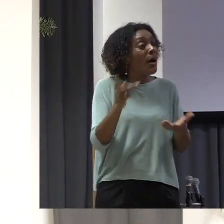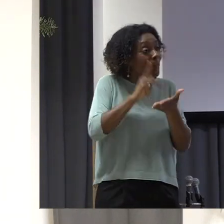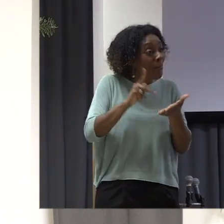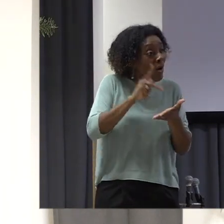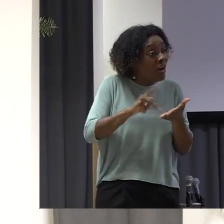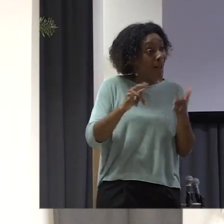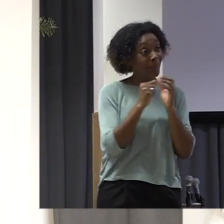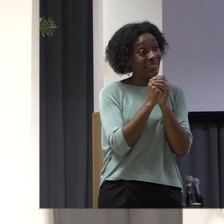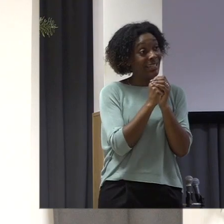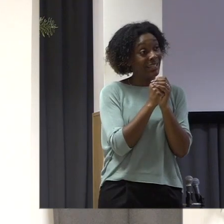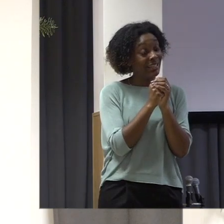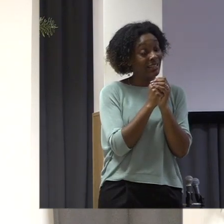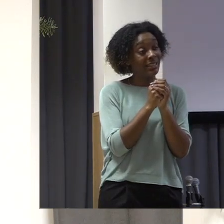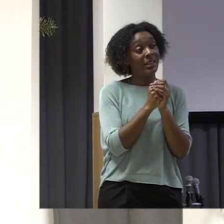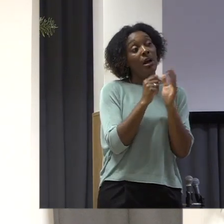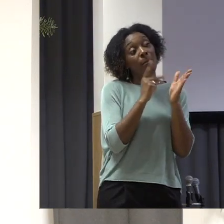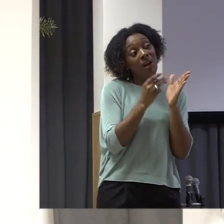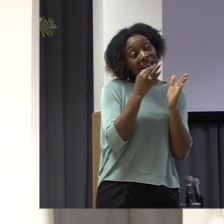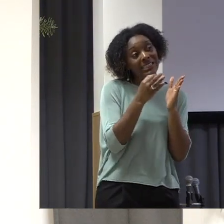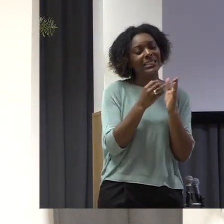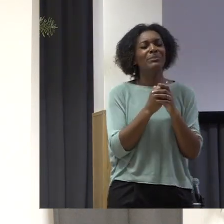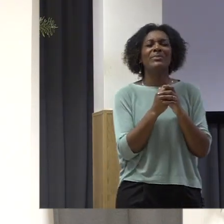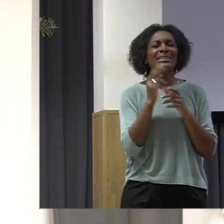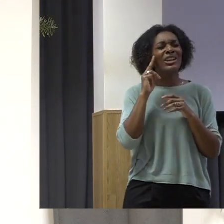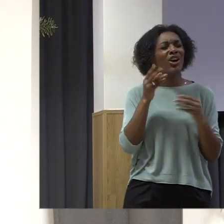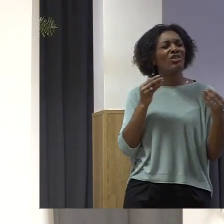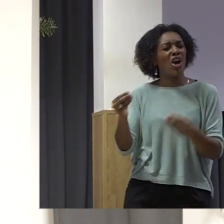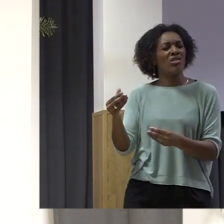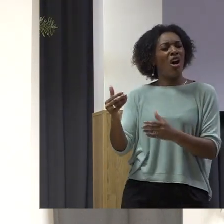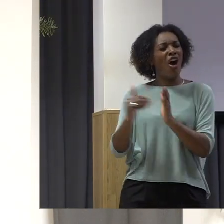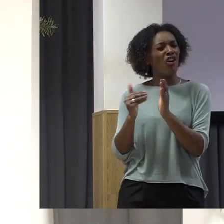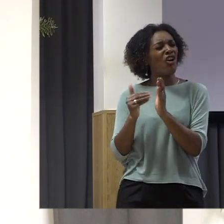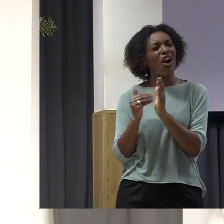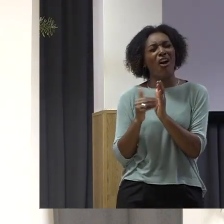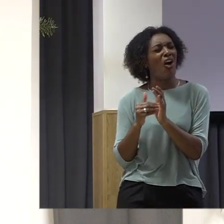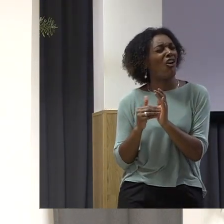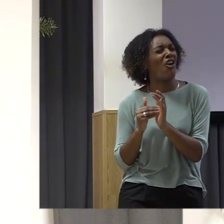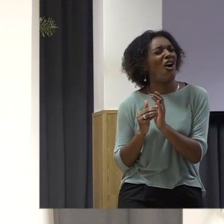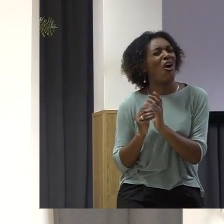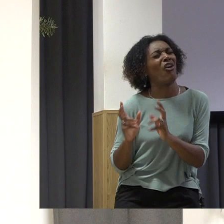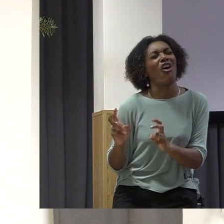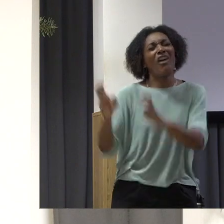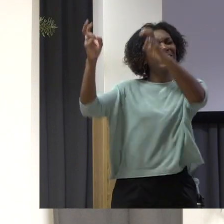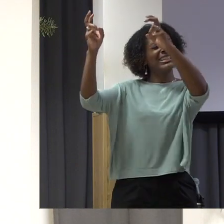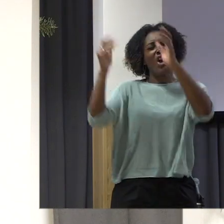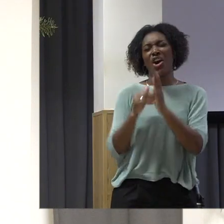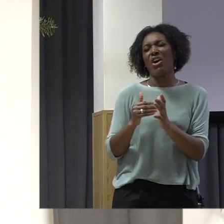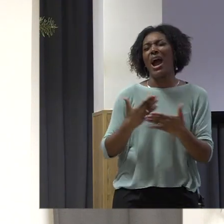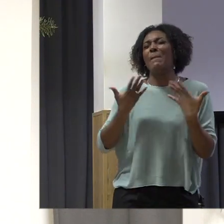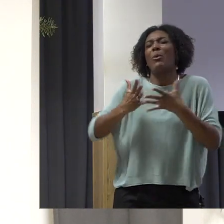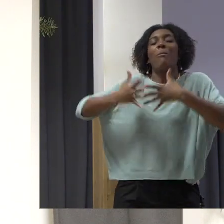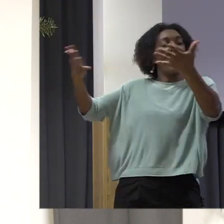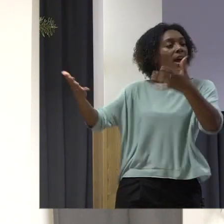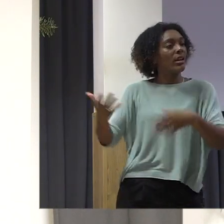dire que le Seigneur fasse croître et abonder l'amour que vous avez les uns pour les